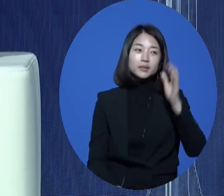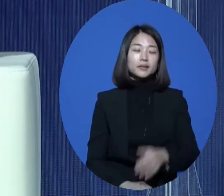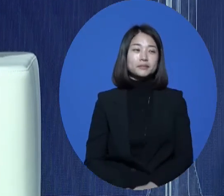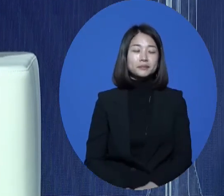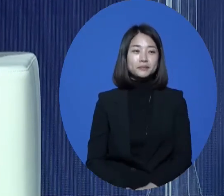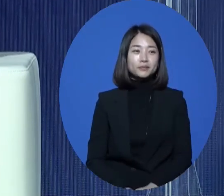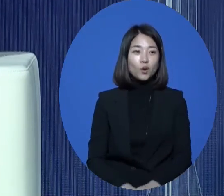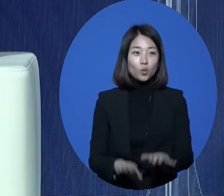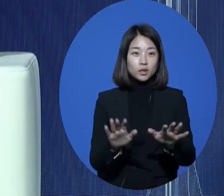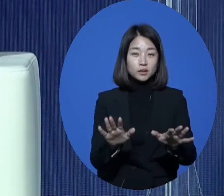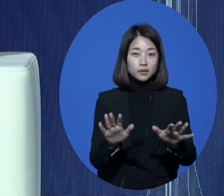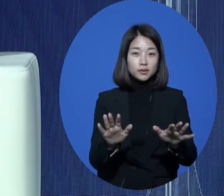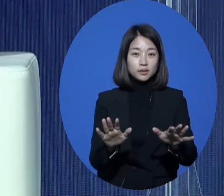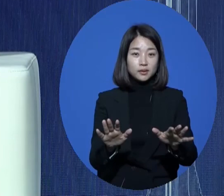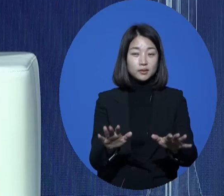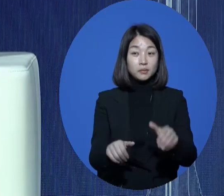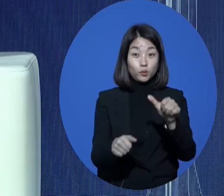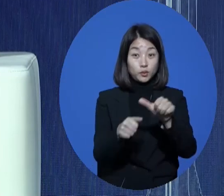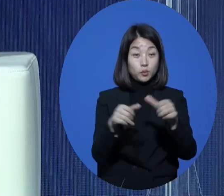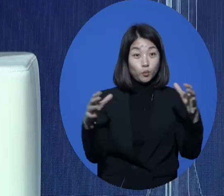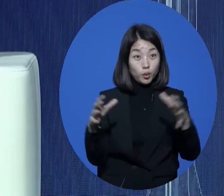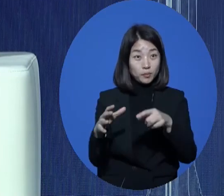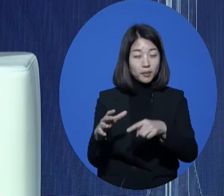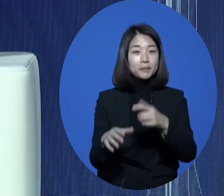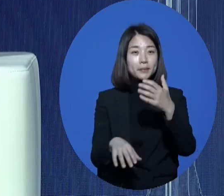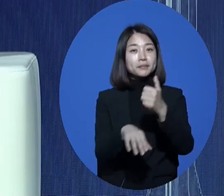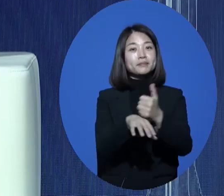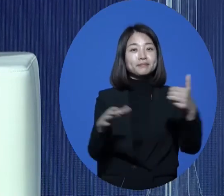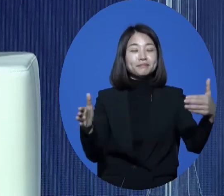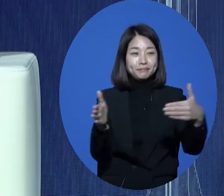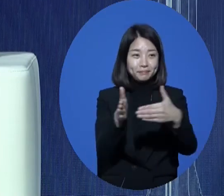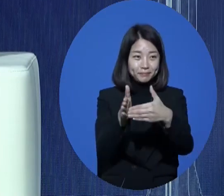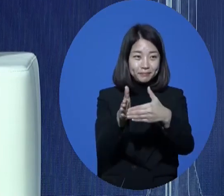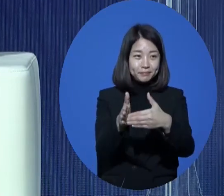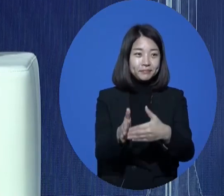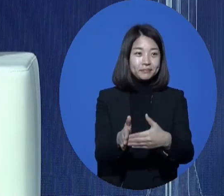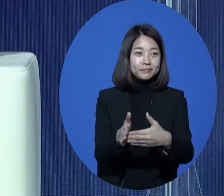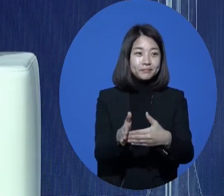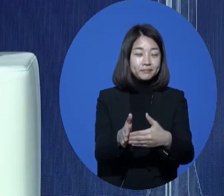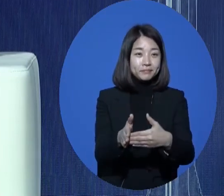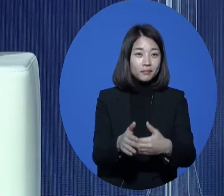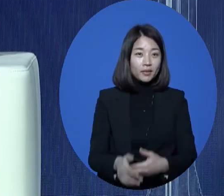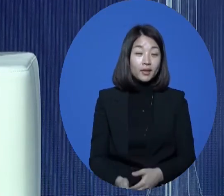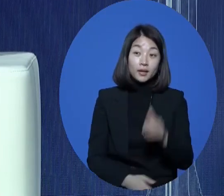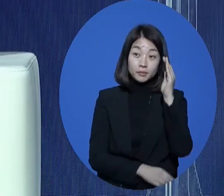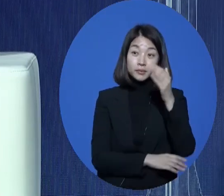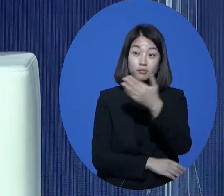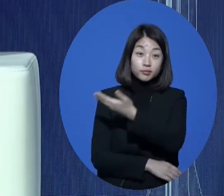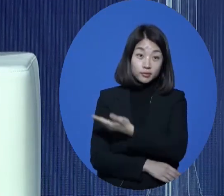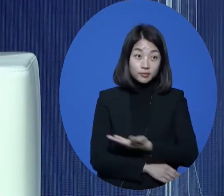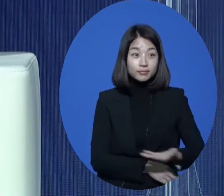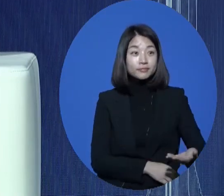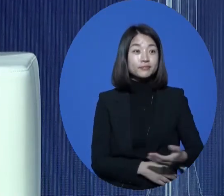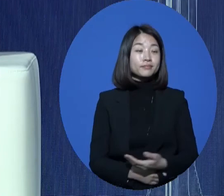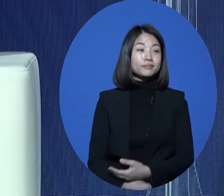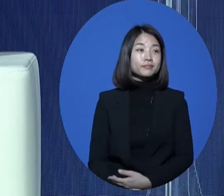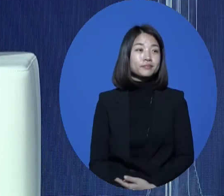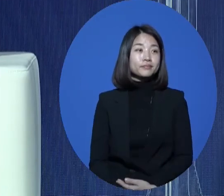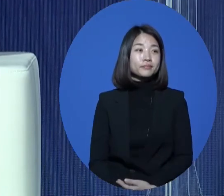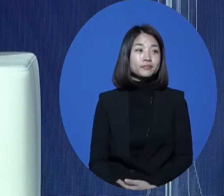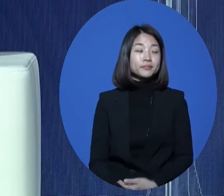보면서 오늘 분임 5세션 시간을 마치도록 하겠습니다. 이 네 분의 발제자와 패널